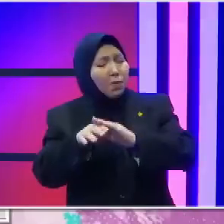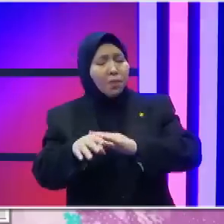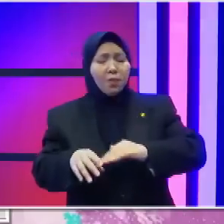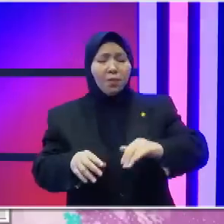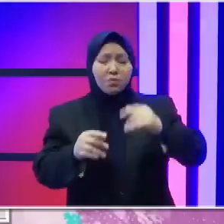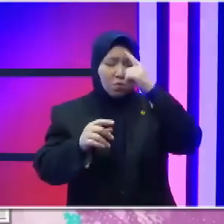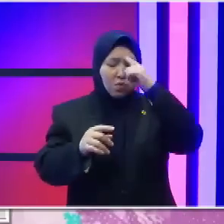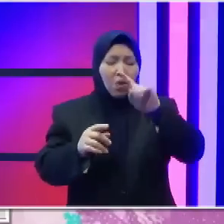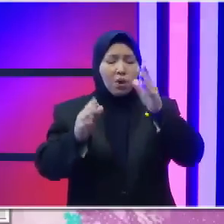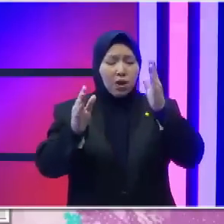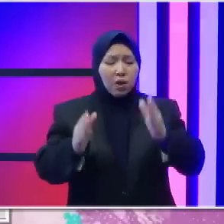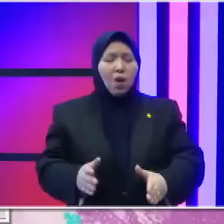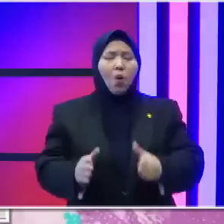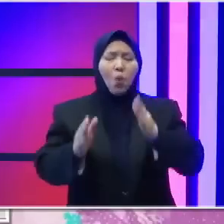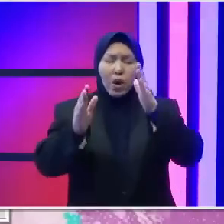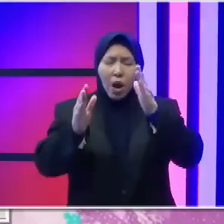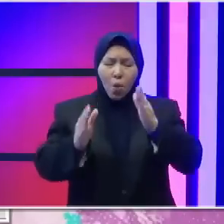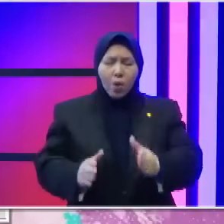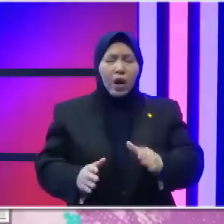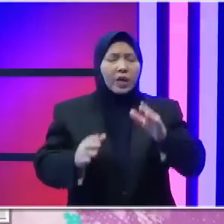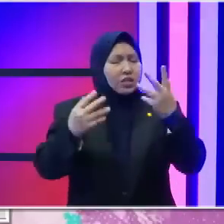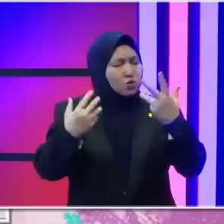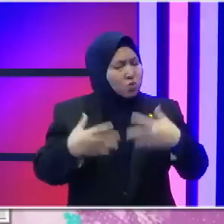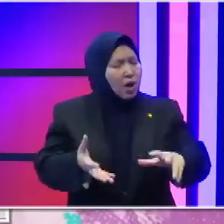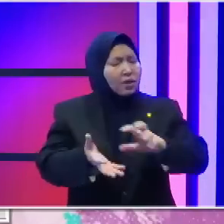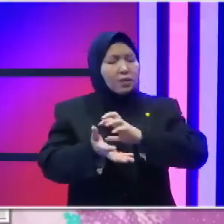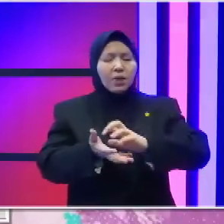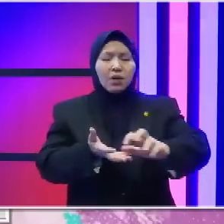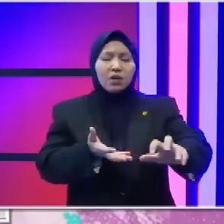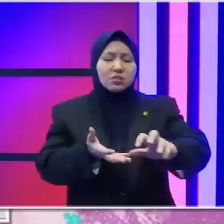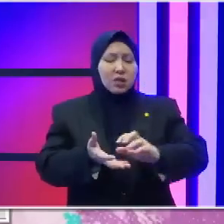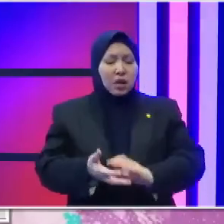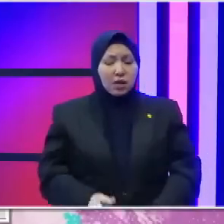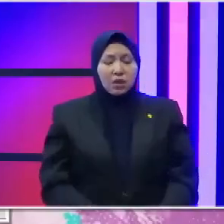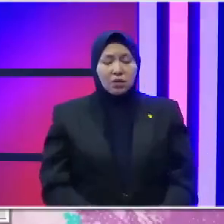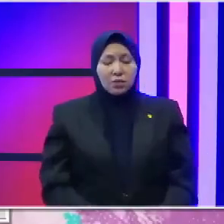aw tasma'u lahum rikza.